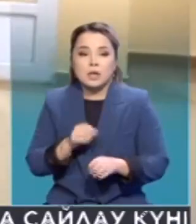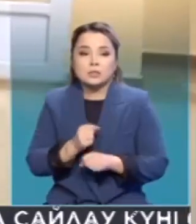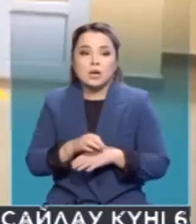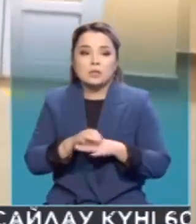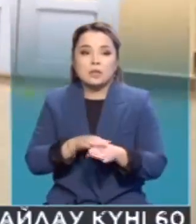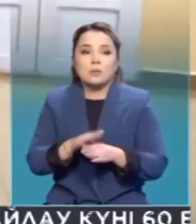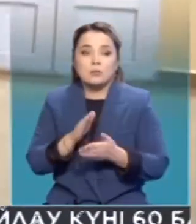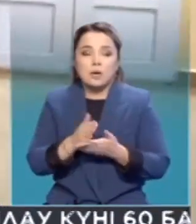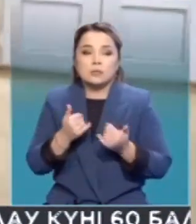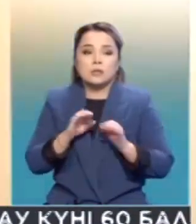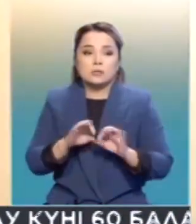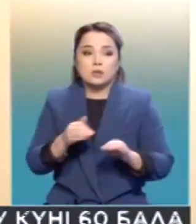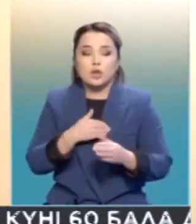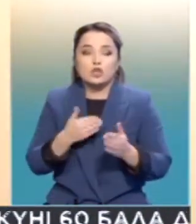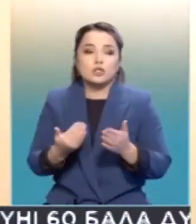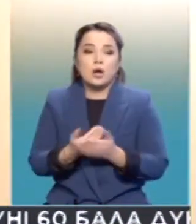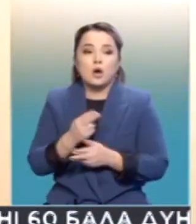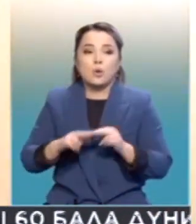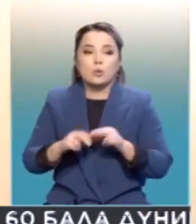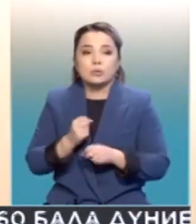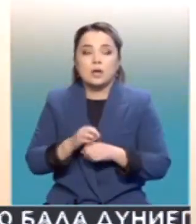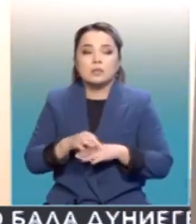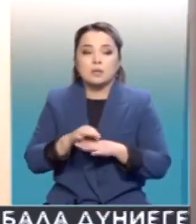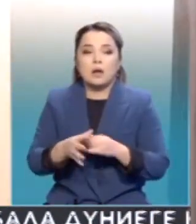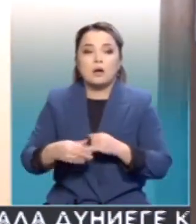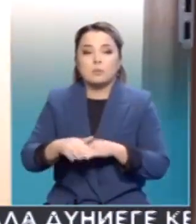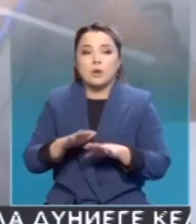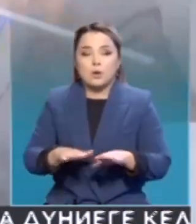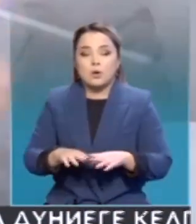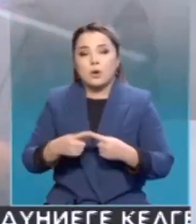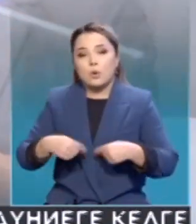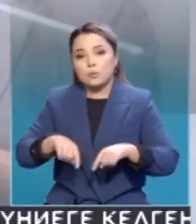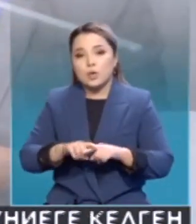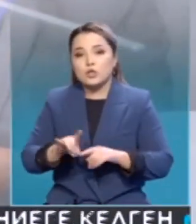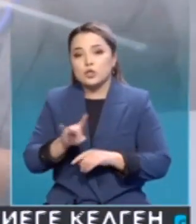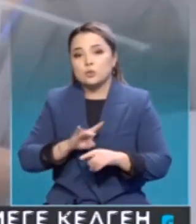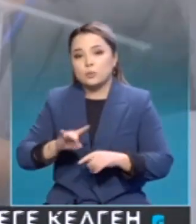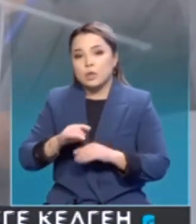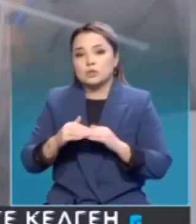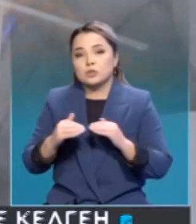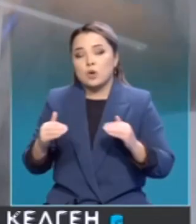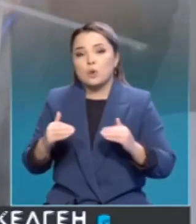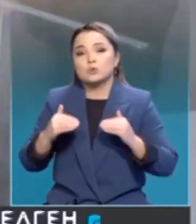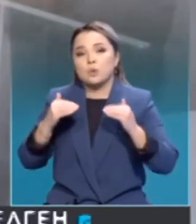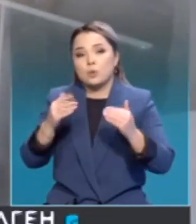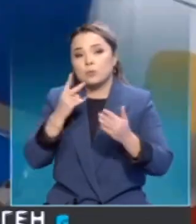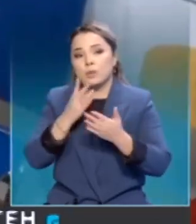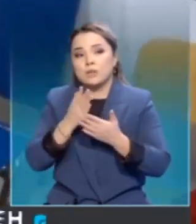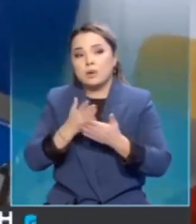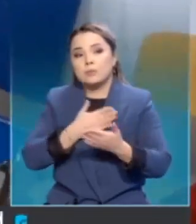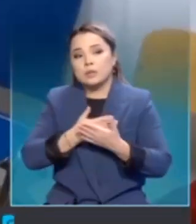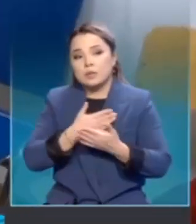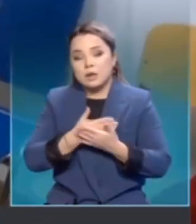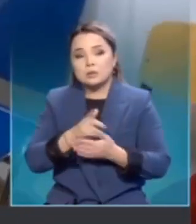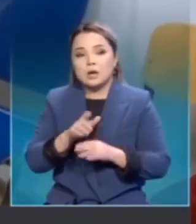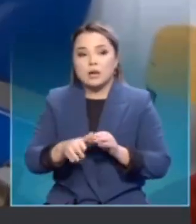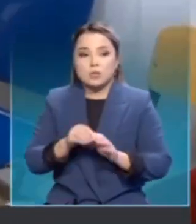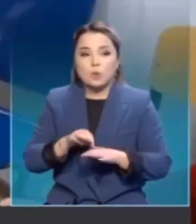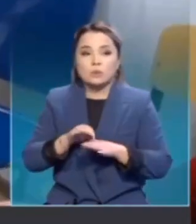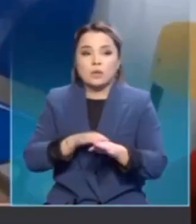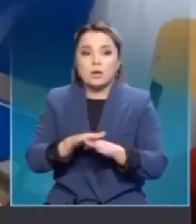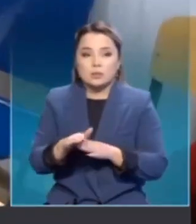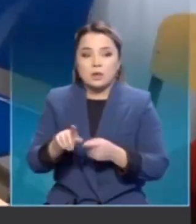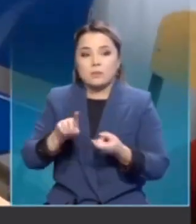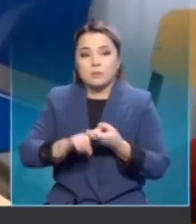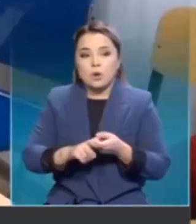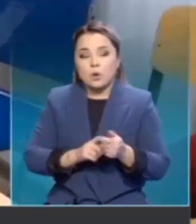жасады. Айта кетейін, жаңадан құрылған аймақ тұрғындары республика бойынша жоғары белсенділік көрсетіп, сайлауға қатысушылардың үлесі